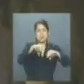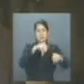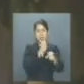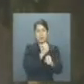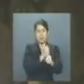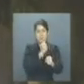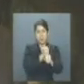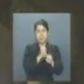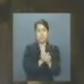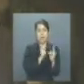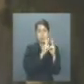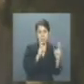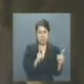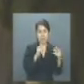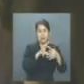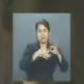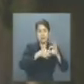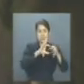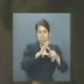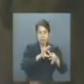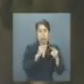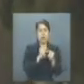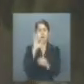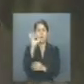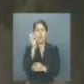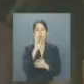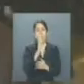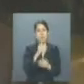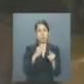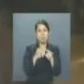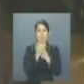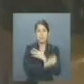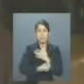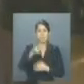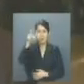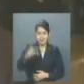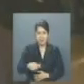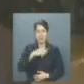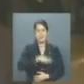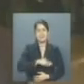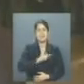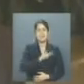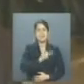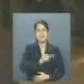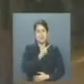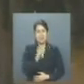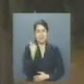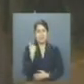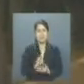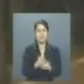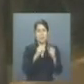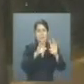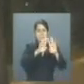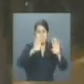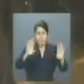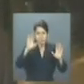คณะกรรมการโอลิมปิกของฝรั่งเศสให้สัมภาษณ์ว่าดีใจที่ได้มีส่วนร่วมในการเปิดตัววงแหวนสัญลักษณ์โอลิมปิกที่ทางเข้าอุโ